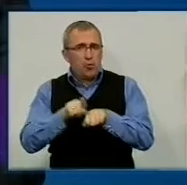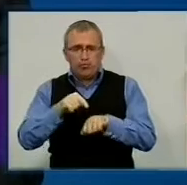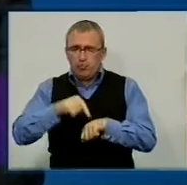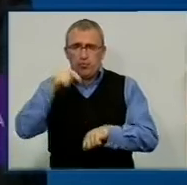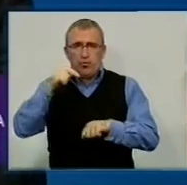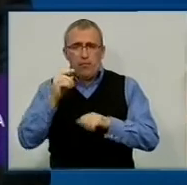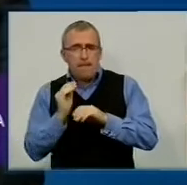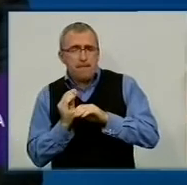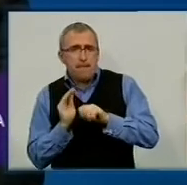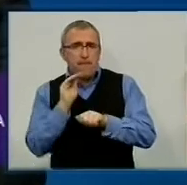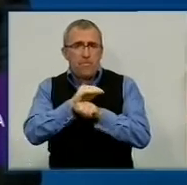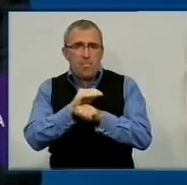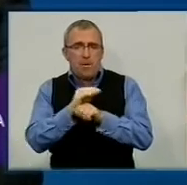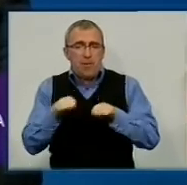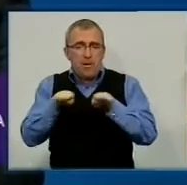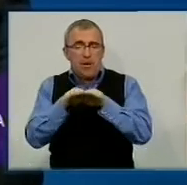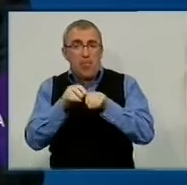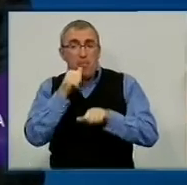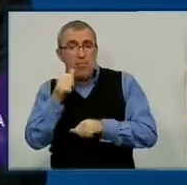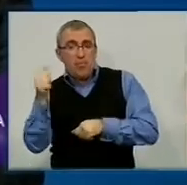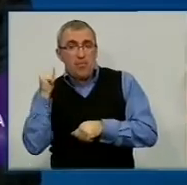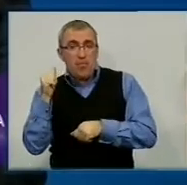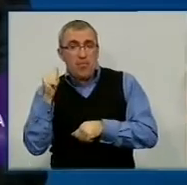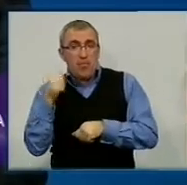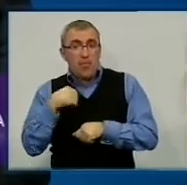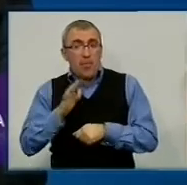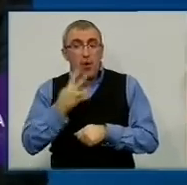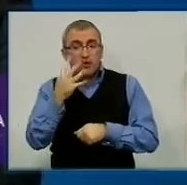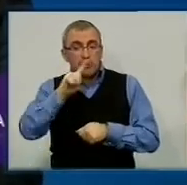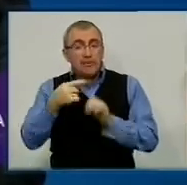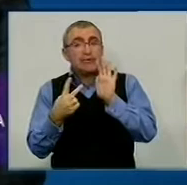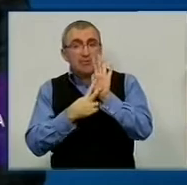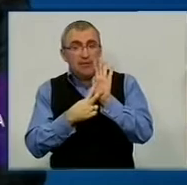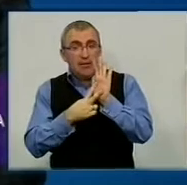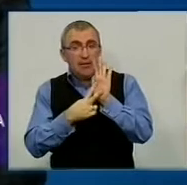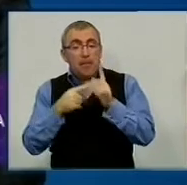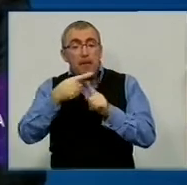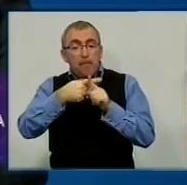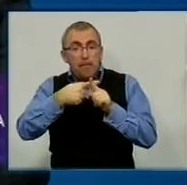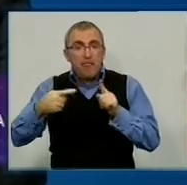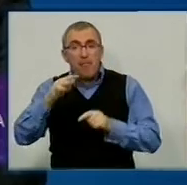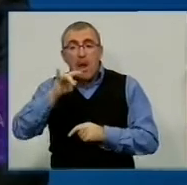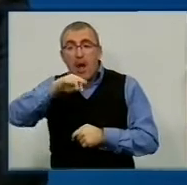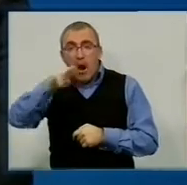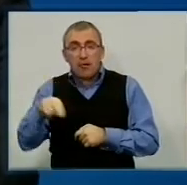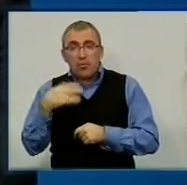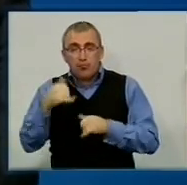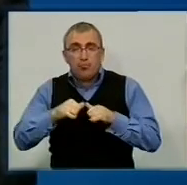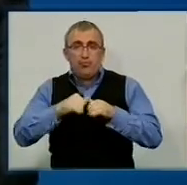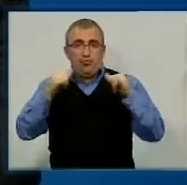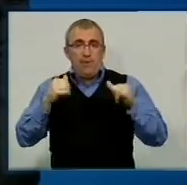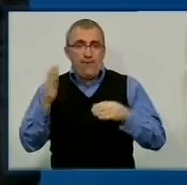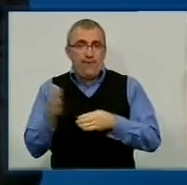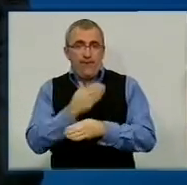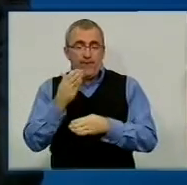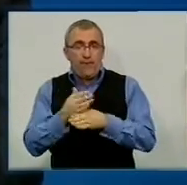приріст порівняно з минулим роком В минулому році ми мали всього 4,7 Тобто півмільярда ми на збільшимо виробництва